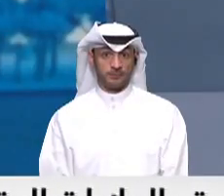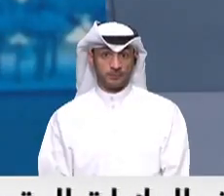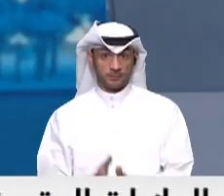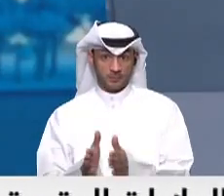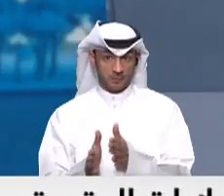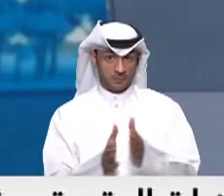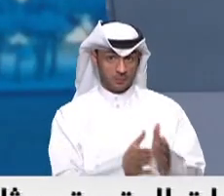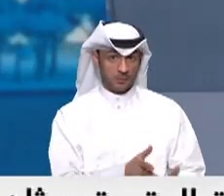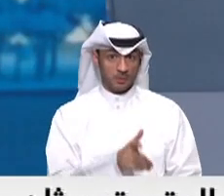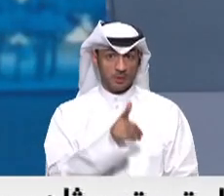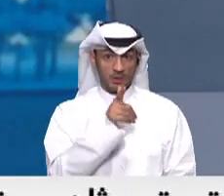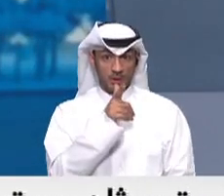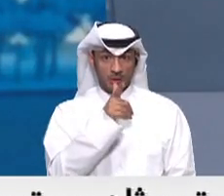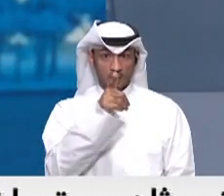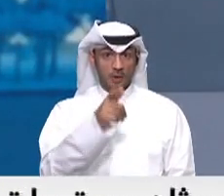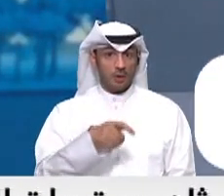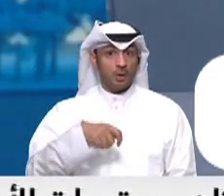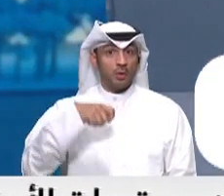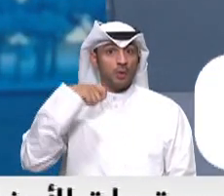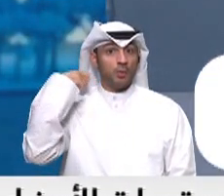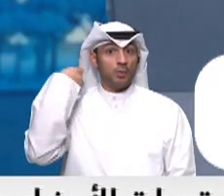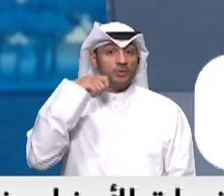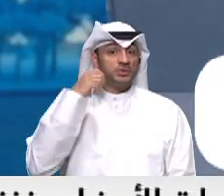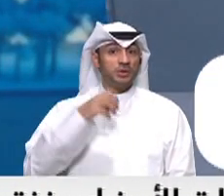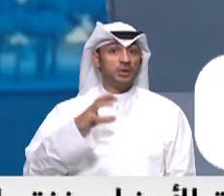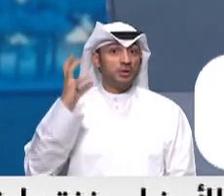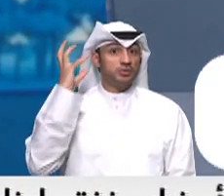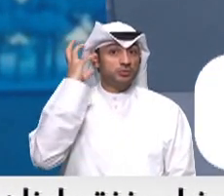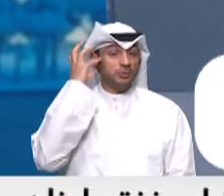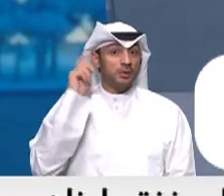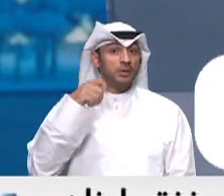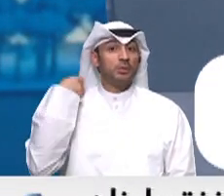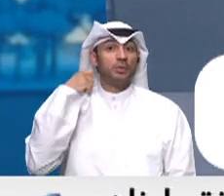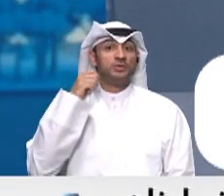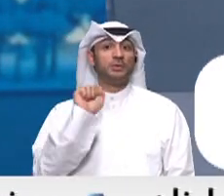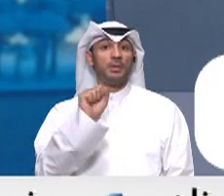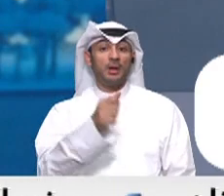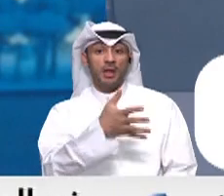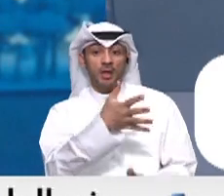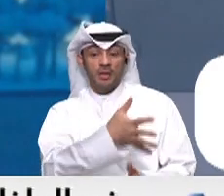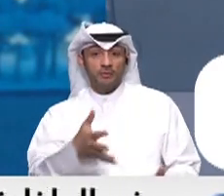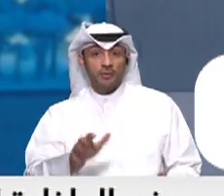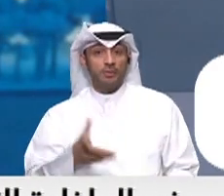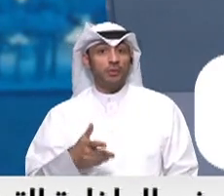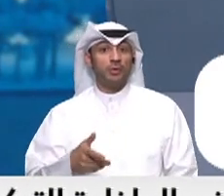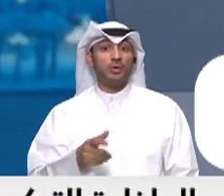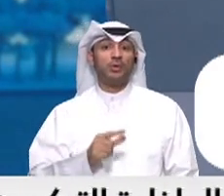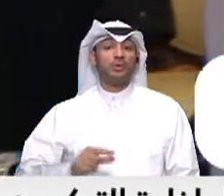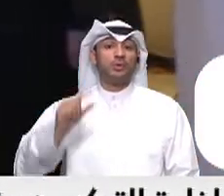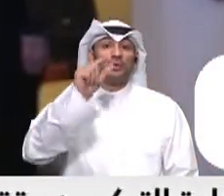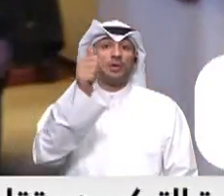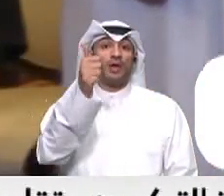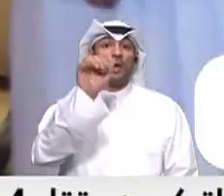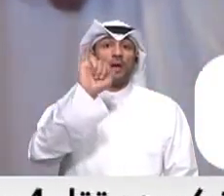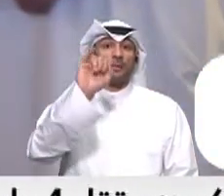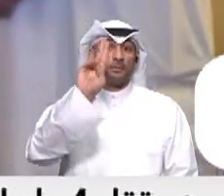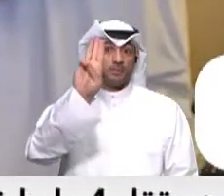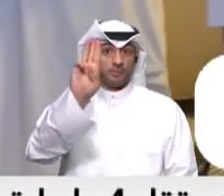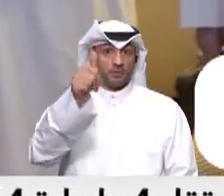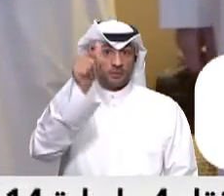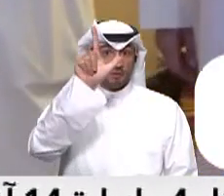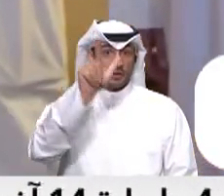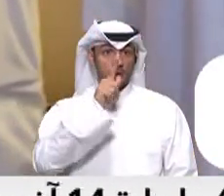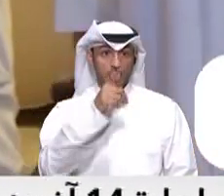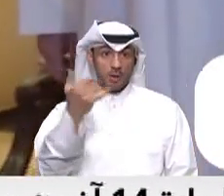أكدت وزيرة الشؤون الاجتماعية وشؤون الأسرة والطفولة الدكتورة أمثال الحويلة اليوم أهمية مرحلة